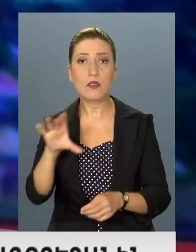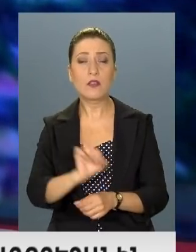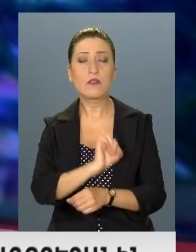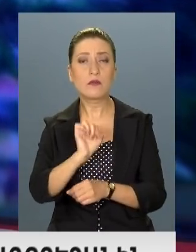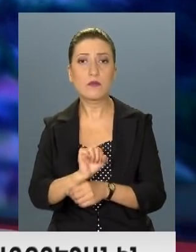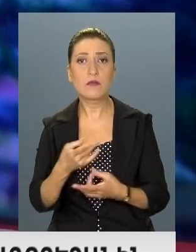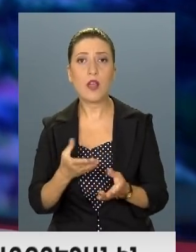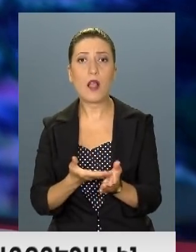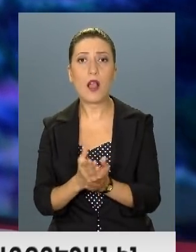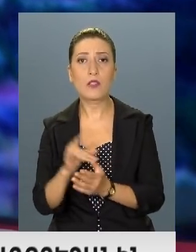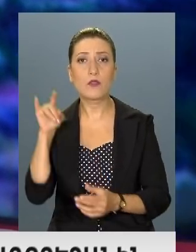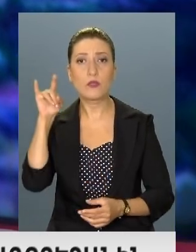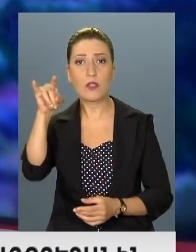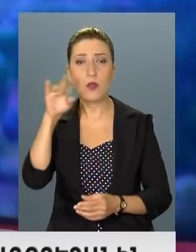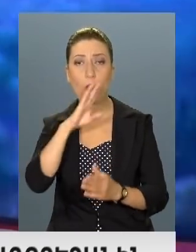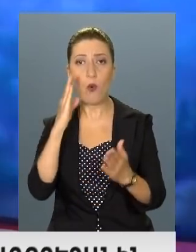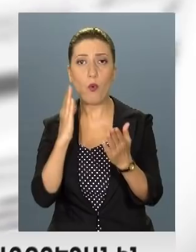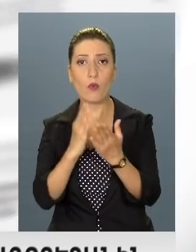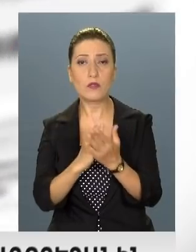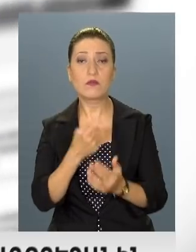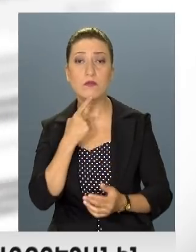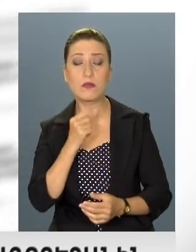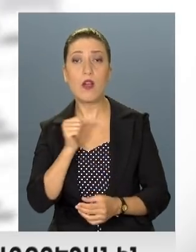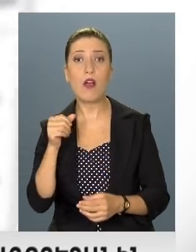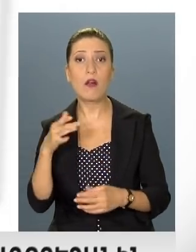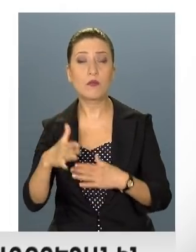զենքով քաղաքացիական օդանավերի ուղղությամբ հավանական հարվածը։